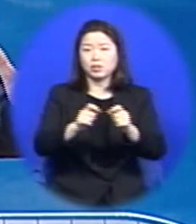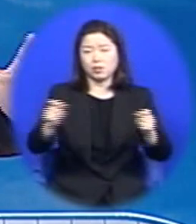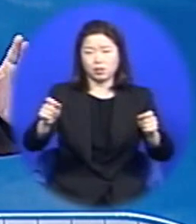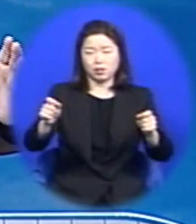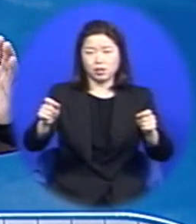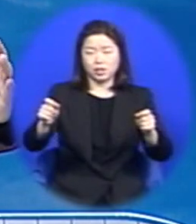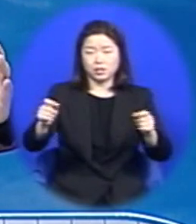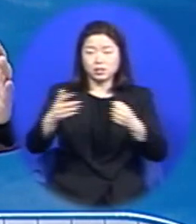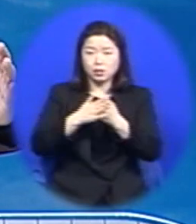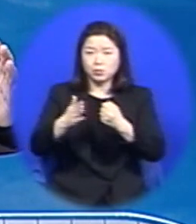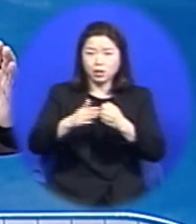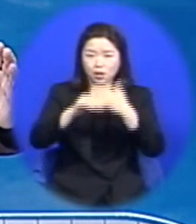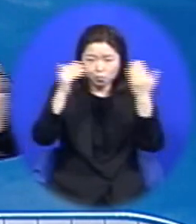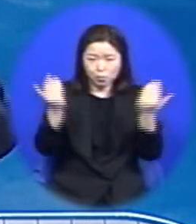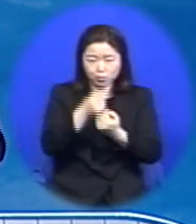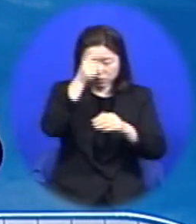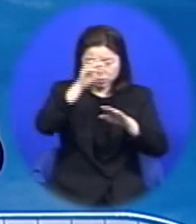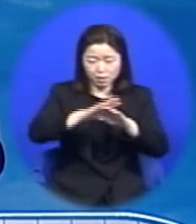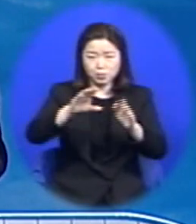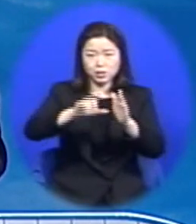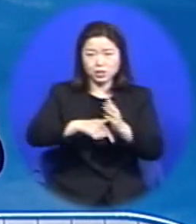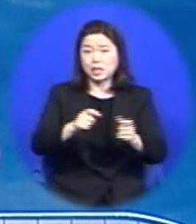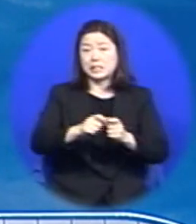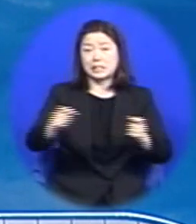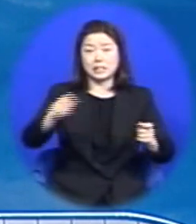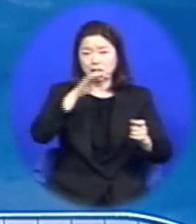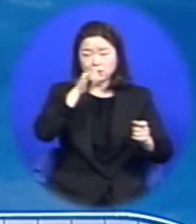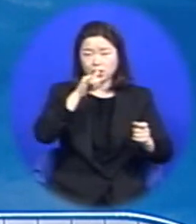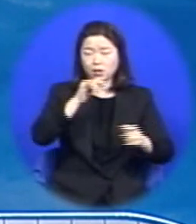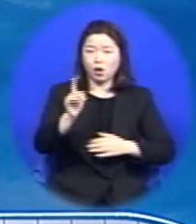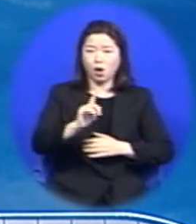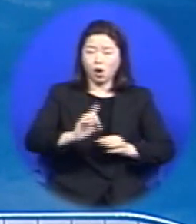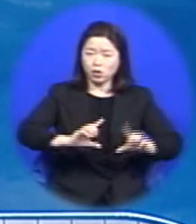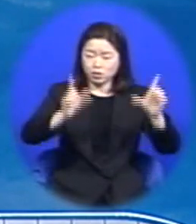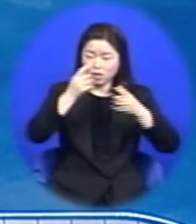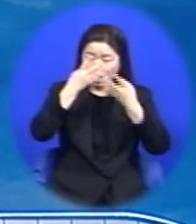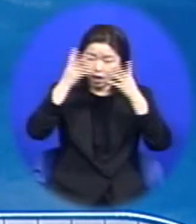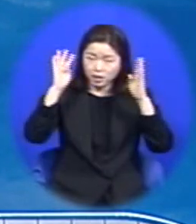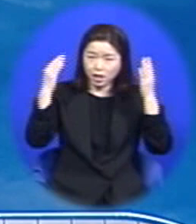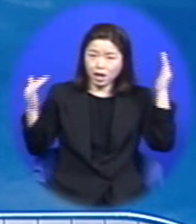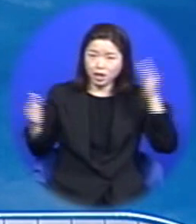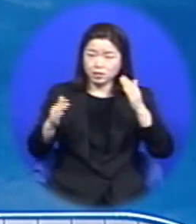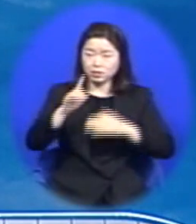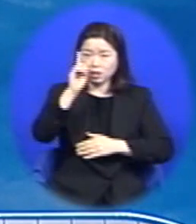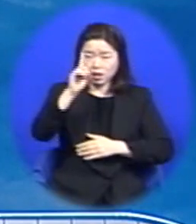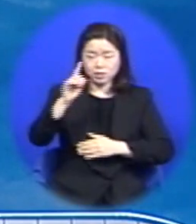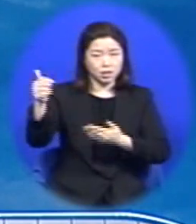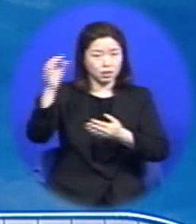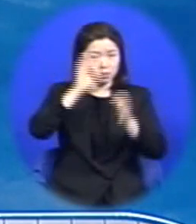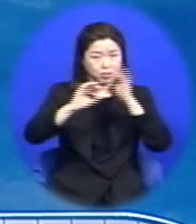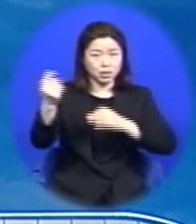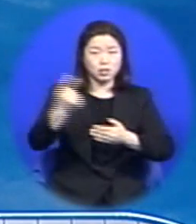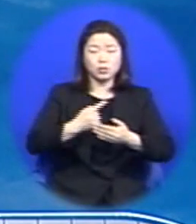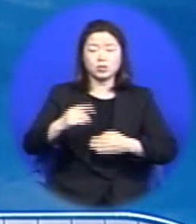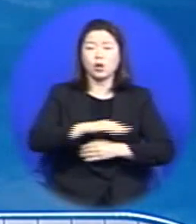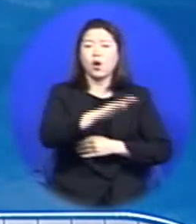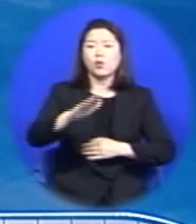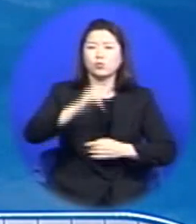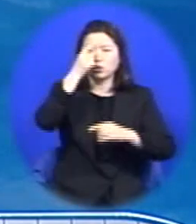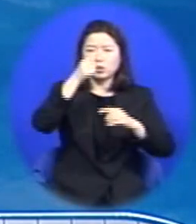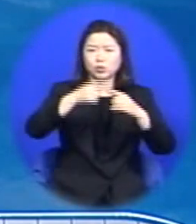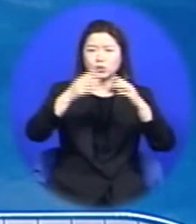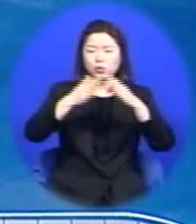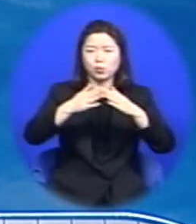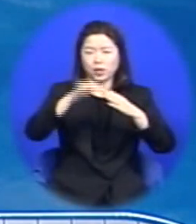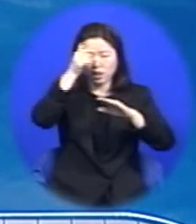시간이 길어졌어요. 어느 날 대학생인 청년 하나가 와서 목사님, 우리 교회 예배가 너무 짧은